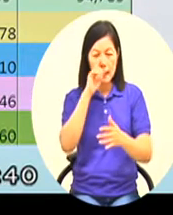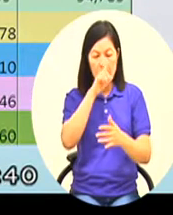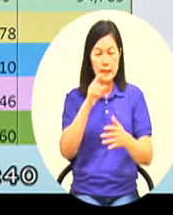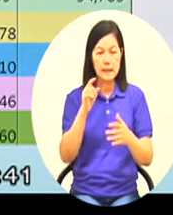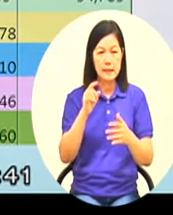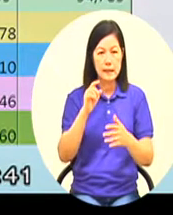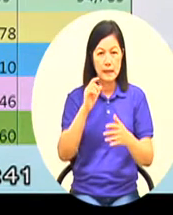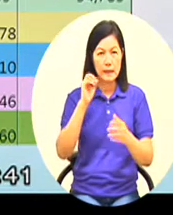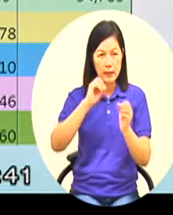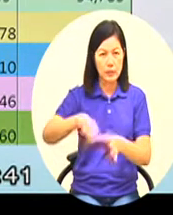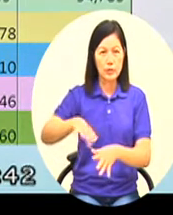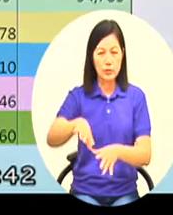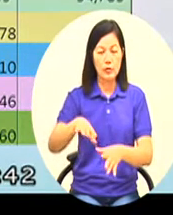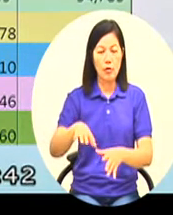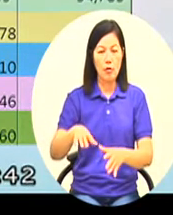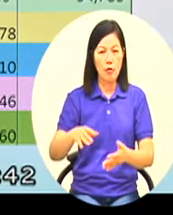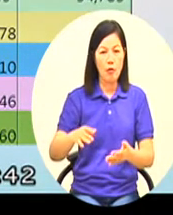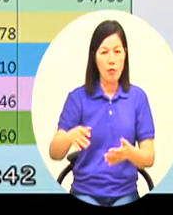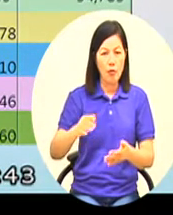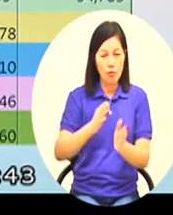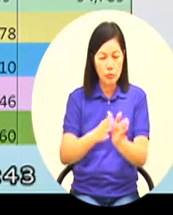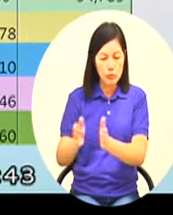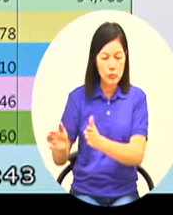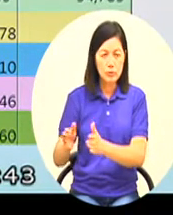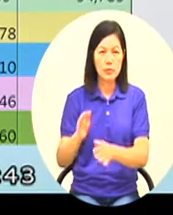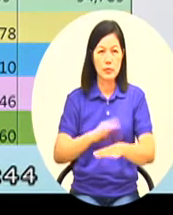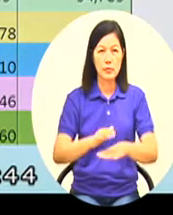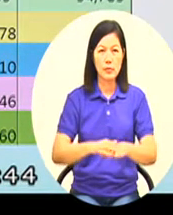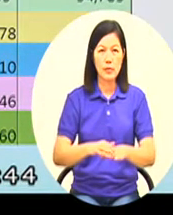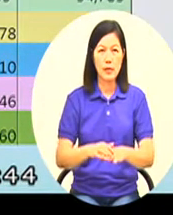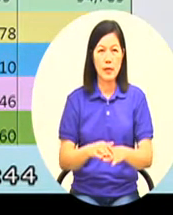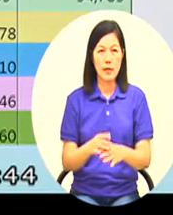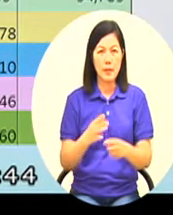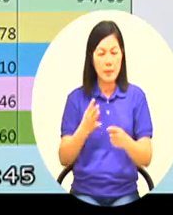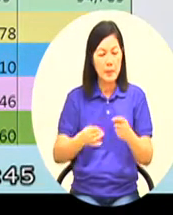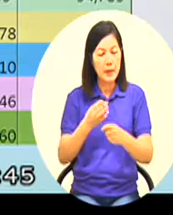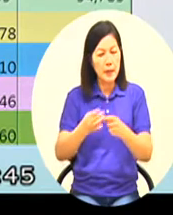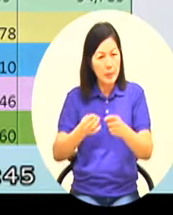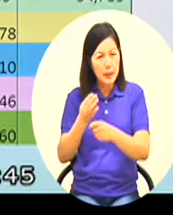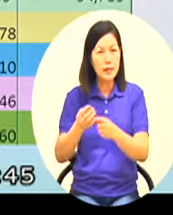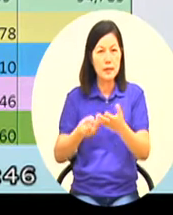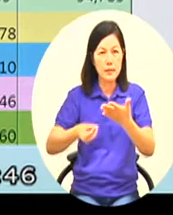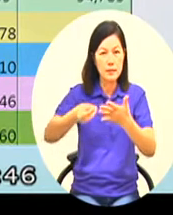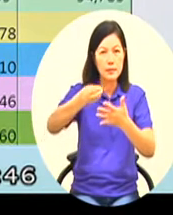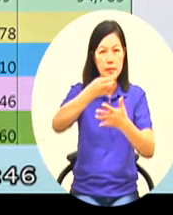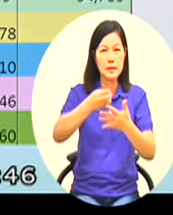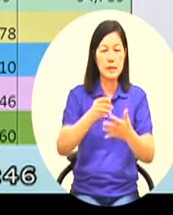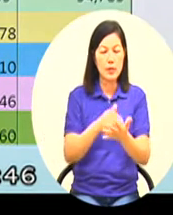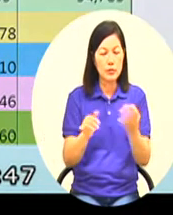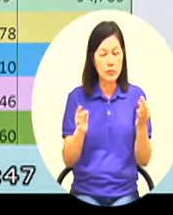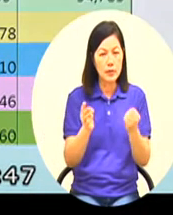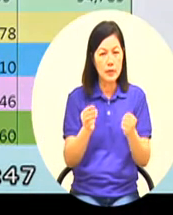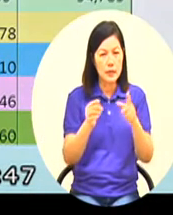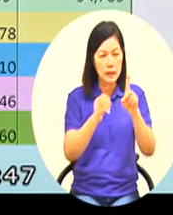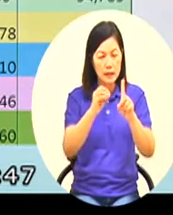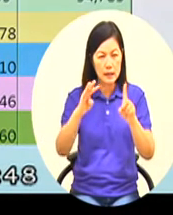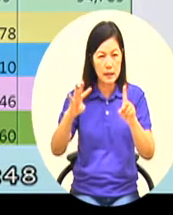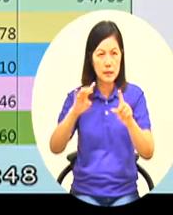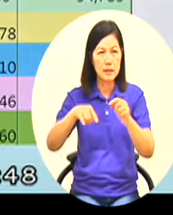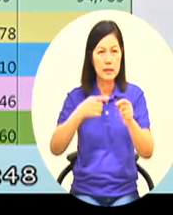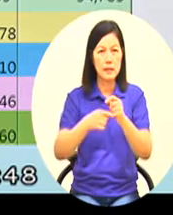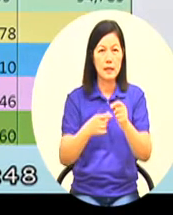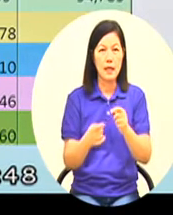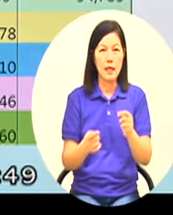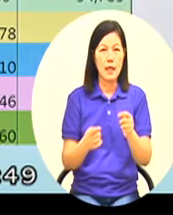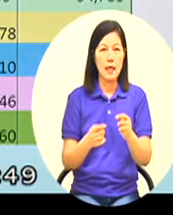一个垃圾，整个发电效率也是逐年的一个提升。统计104年的发电效率是达到了每